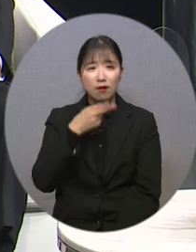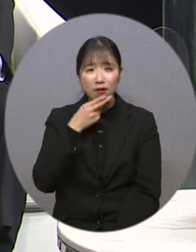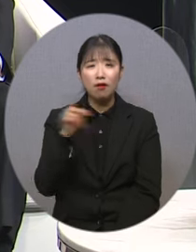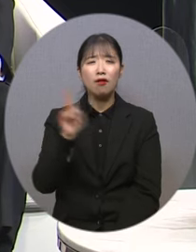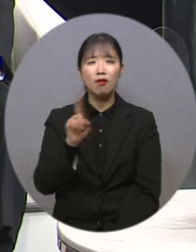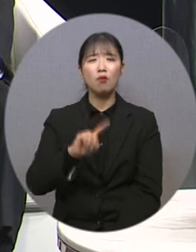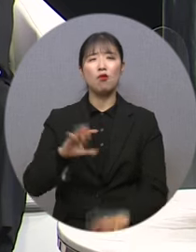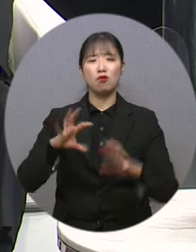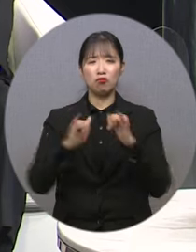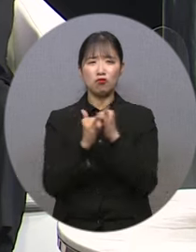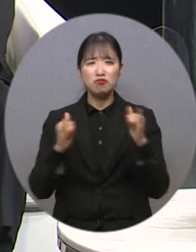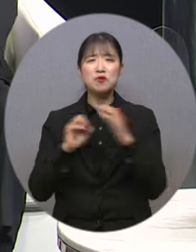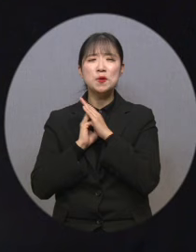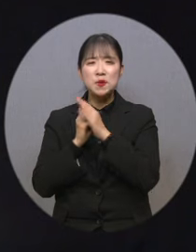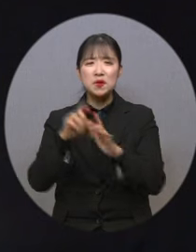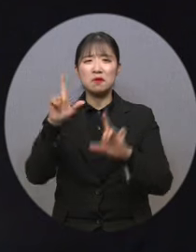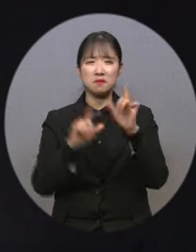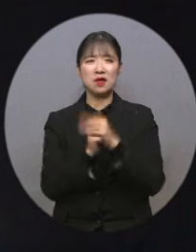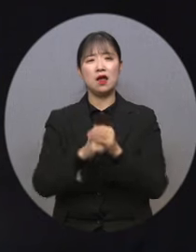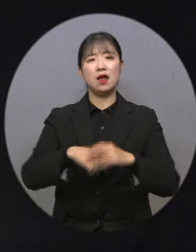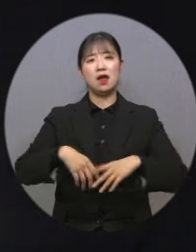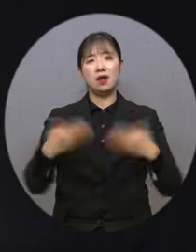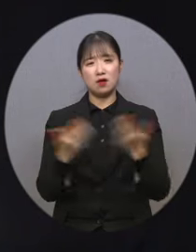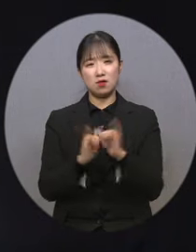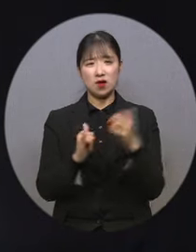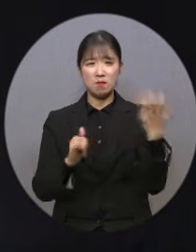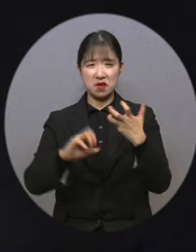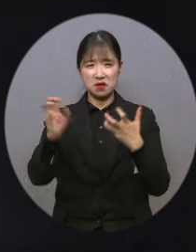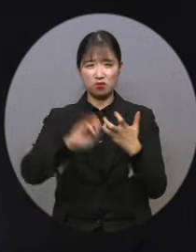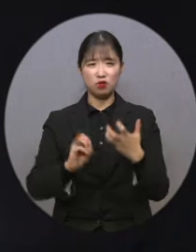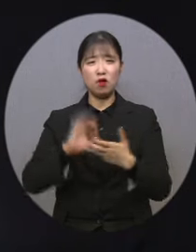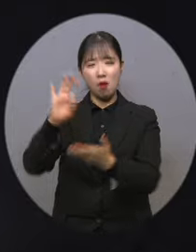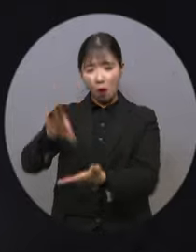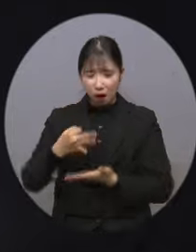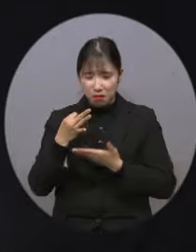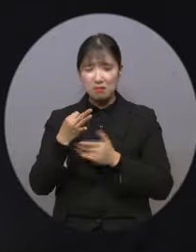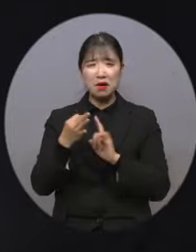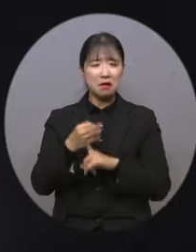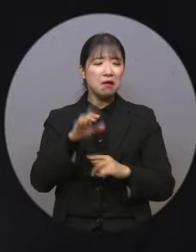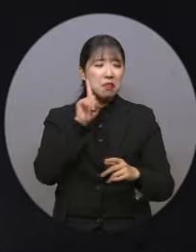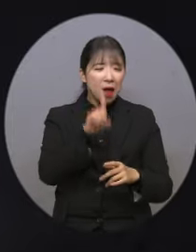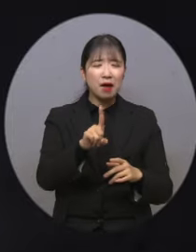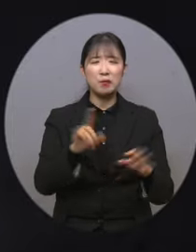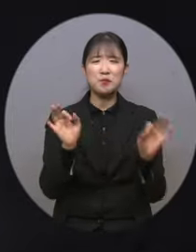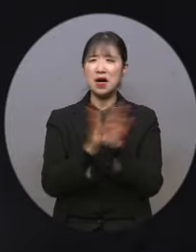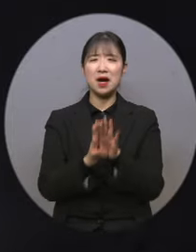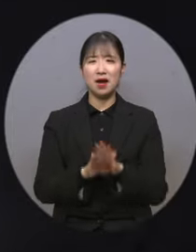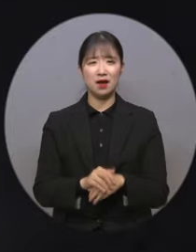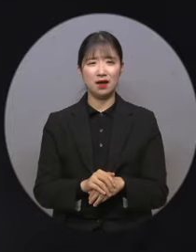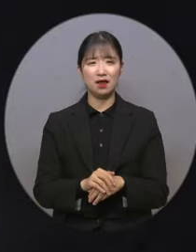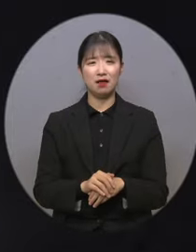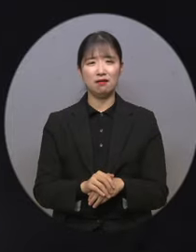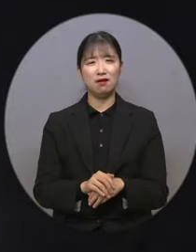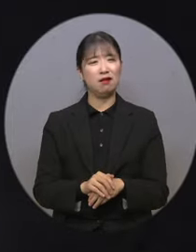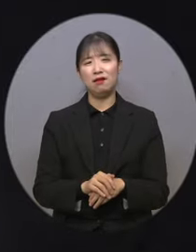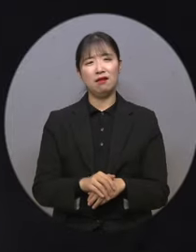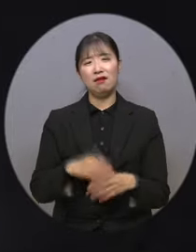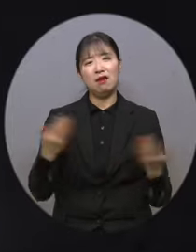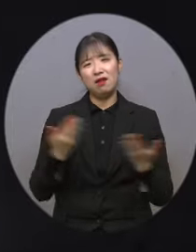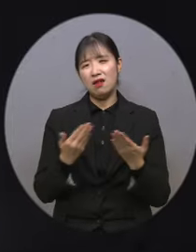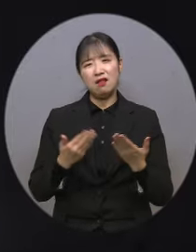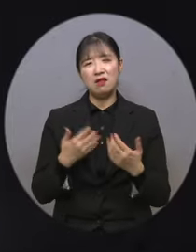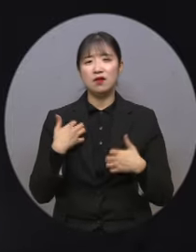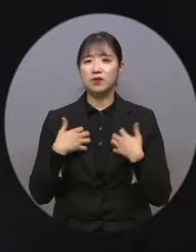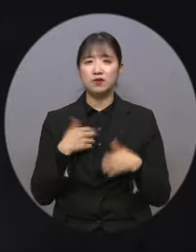지금 대한민국 근로자 80% 가 월급 받으면 그 다음날 다 없어지고 허탈해 가지고 일할 맛이